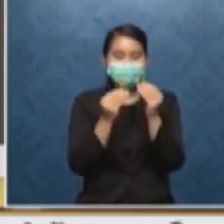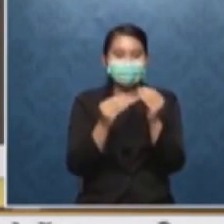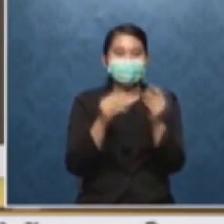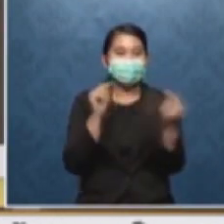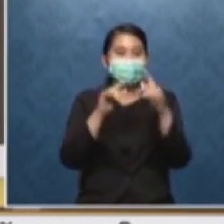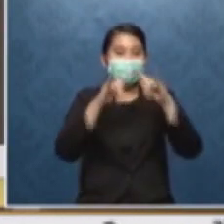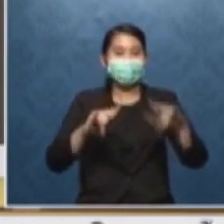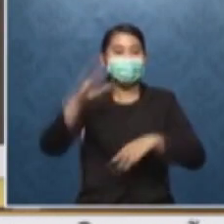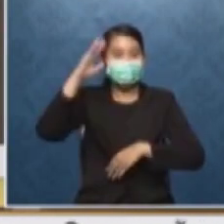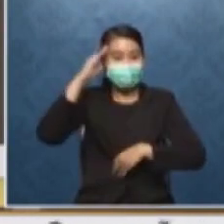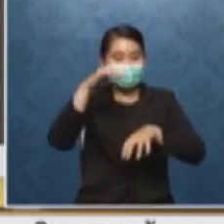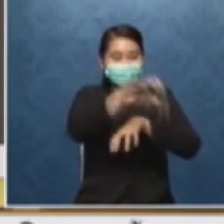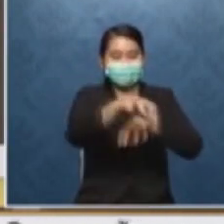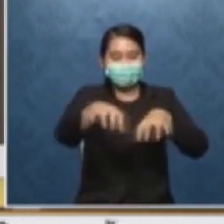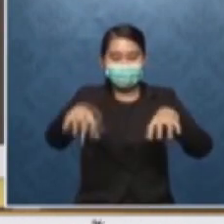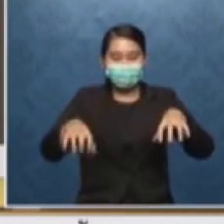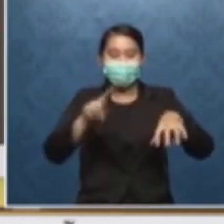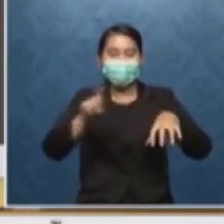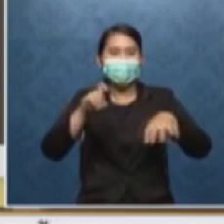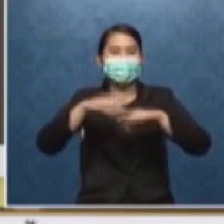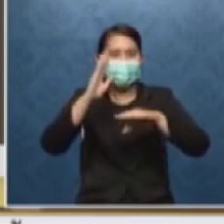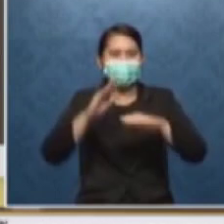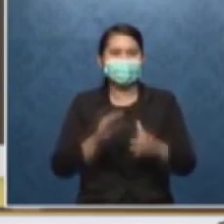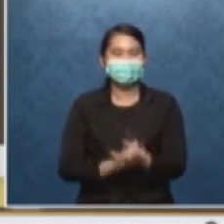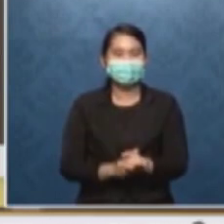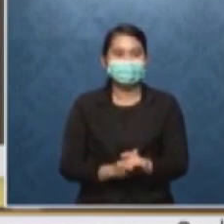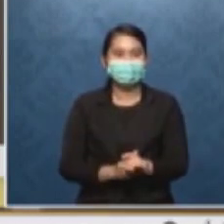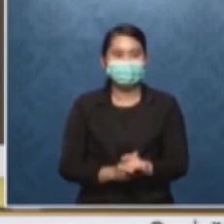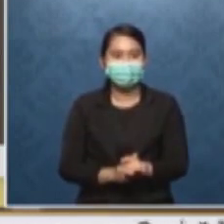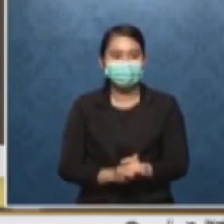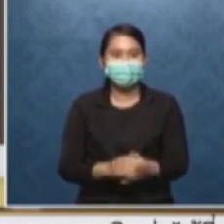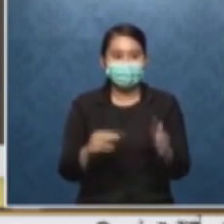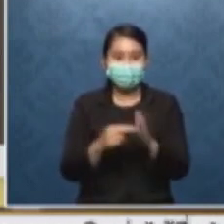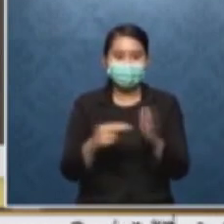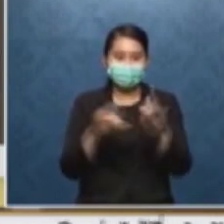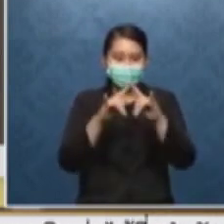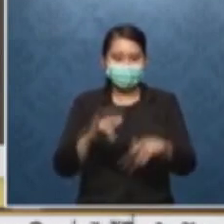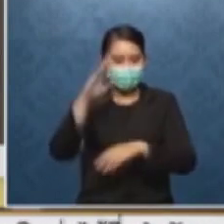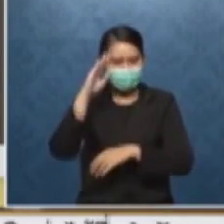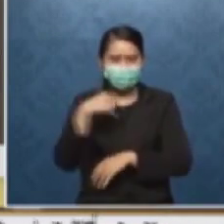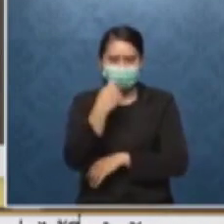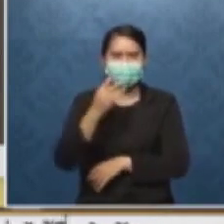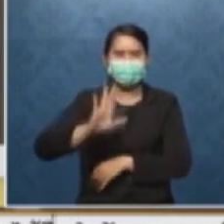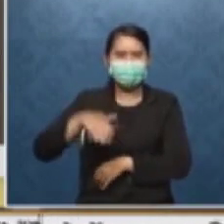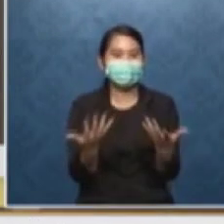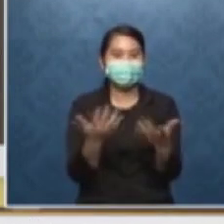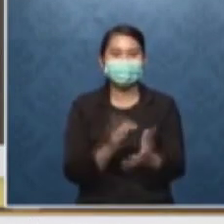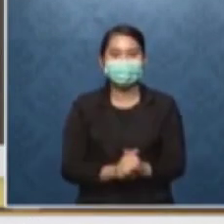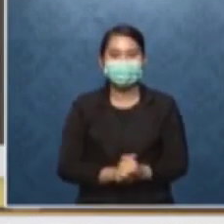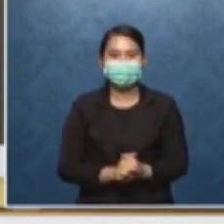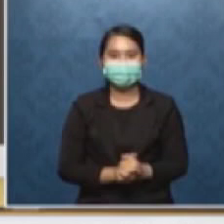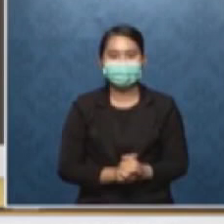ถามว่าตั้งศูนย์ศูนย์การเรียนรู้โคกหนองนาโมเดลในค่ายทหาร 157แห่งใครฟื้นใครฟูครับ